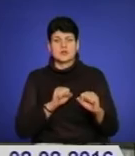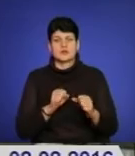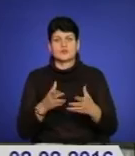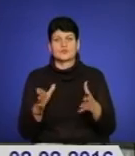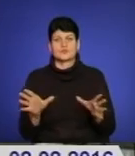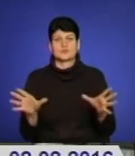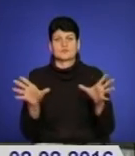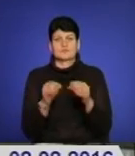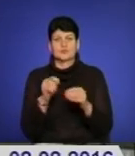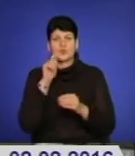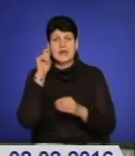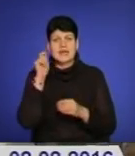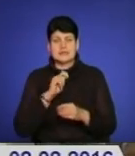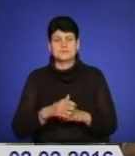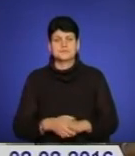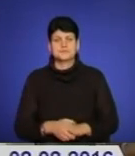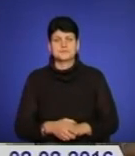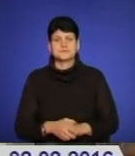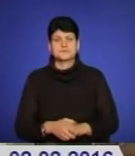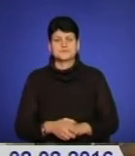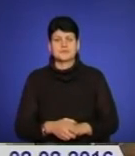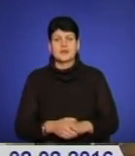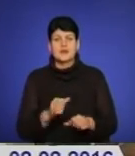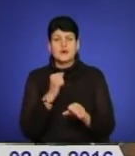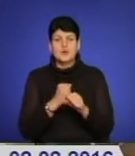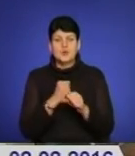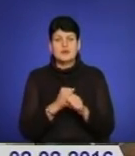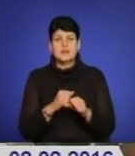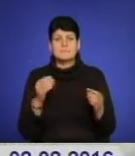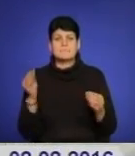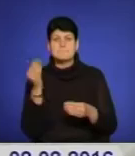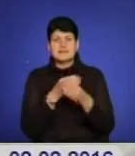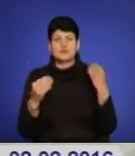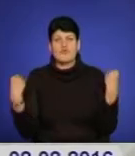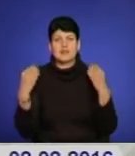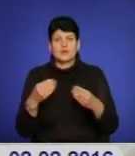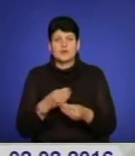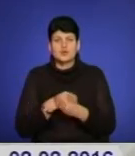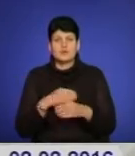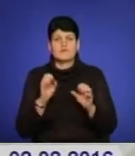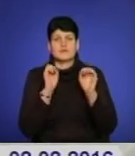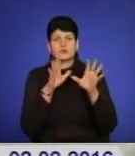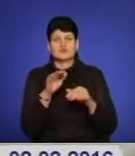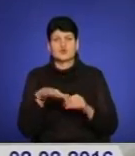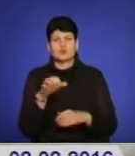на сході нашої держави. Виготовлені учнями маскувальні костюми волонтери передадуть до зони АТО.